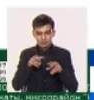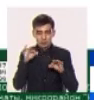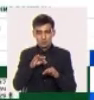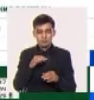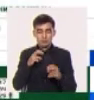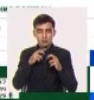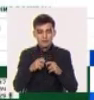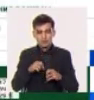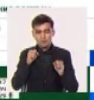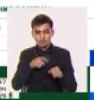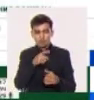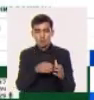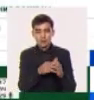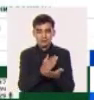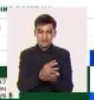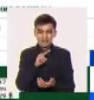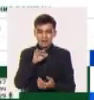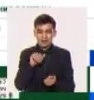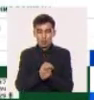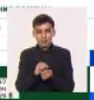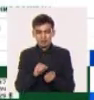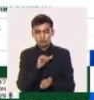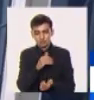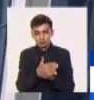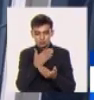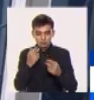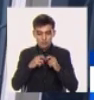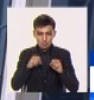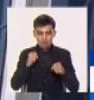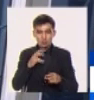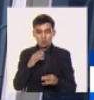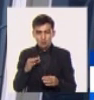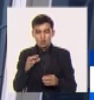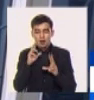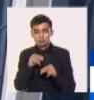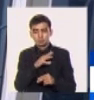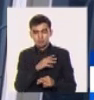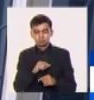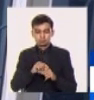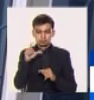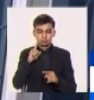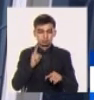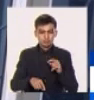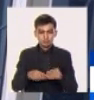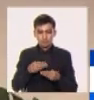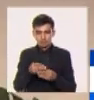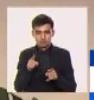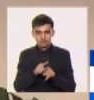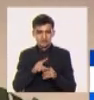ли компания лицензию финансового оператора. Но и главное, обещание быстрых высоких доходов – это всегда подозрительно.